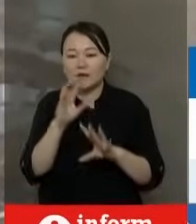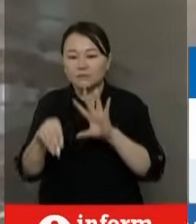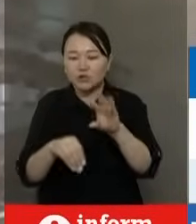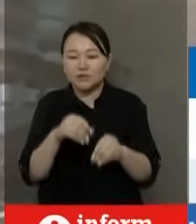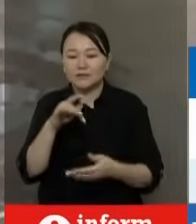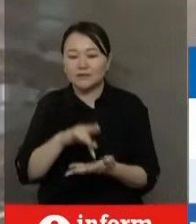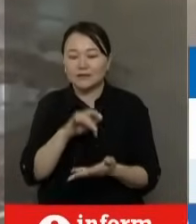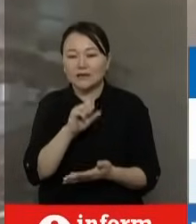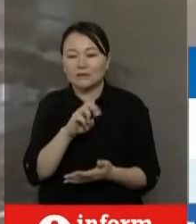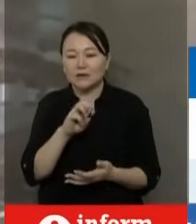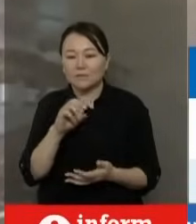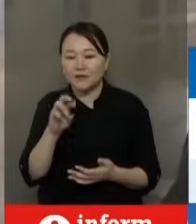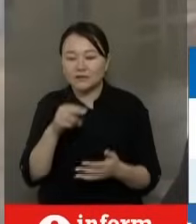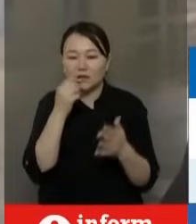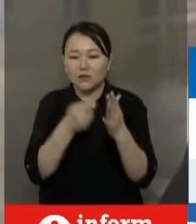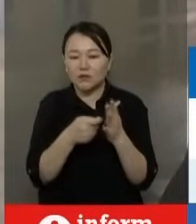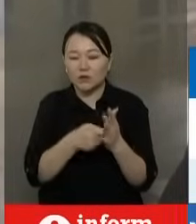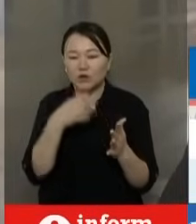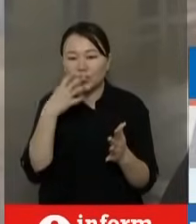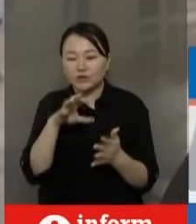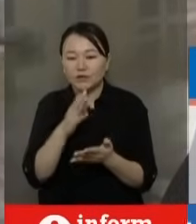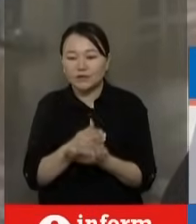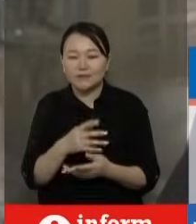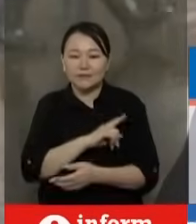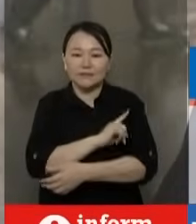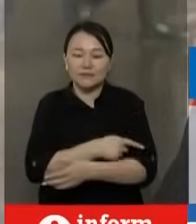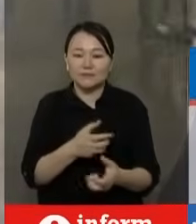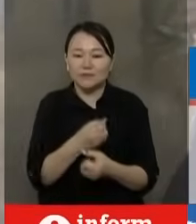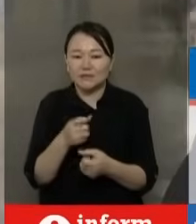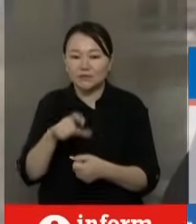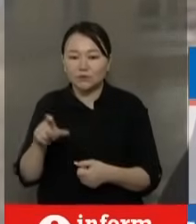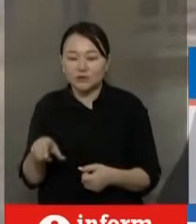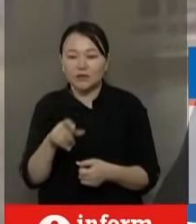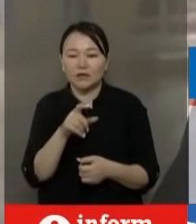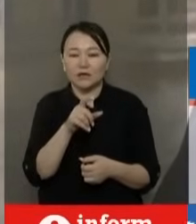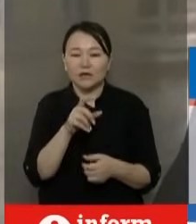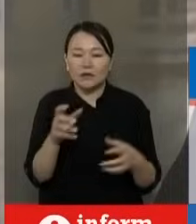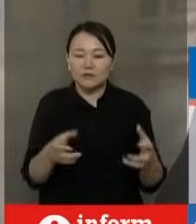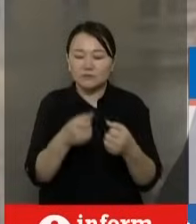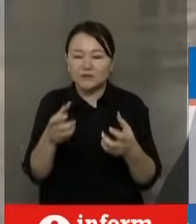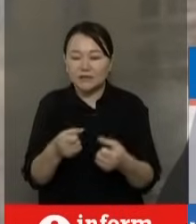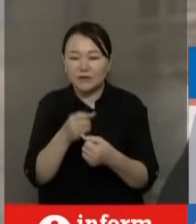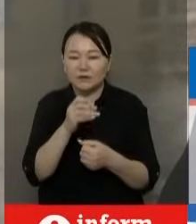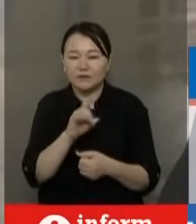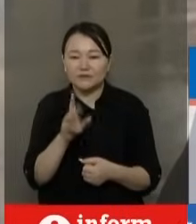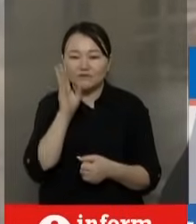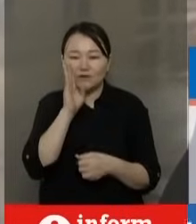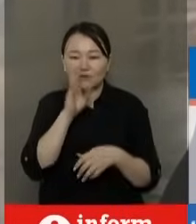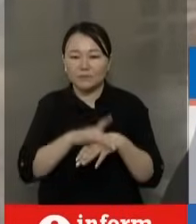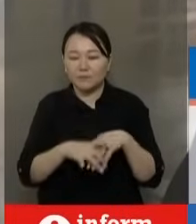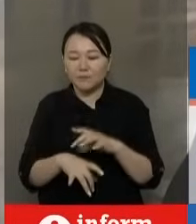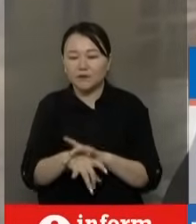центре адаптации, там есть горячее питание. Сейчас силами спасателей людей вызволяем из водяного плена, все,